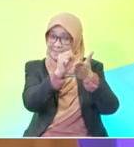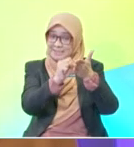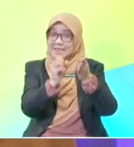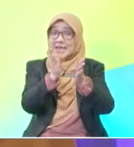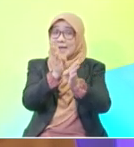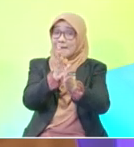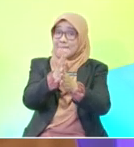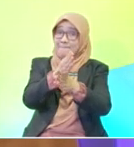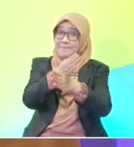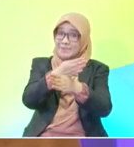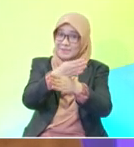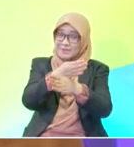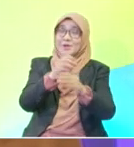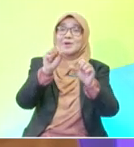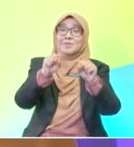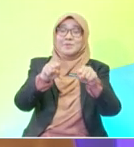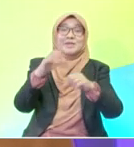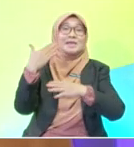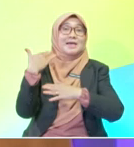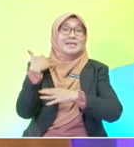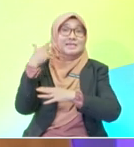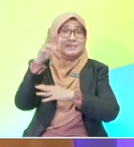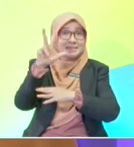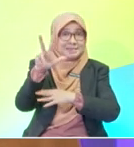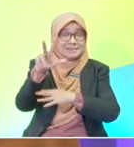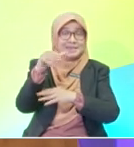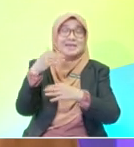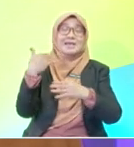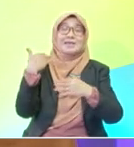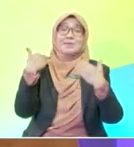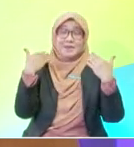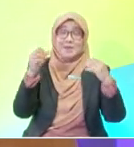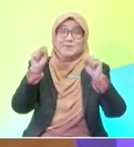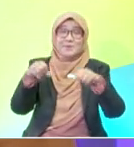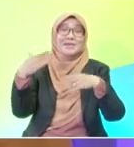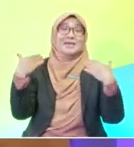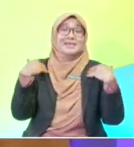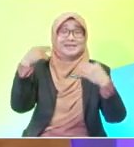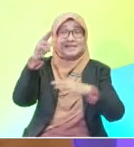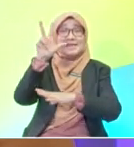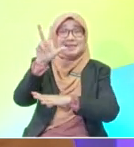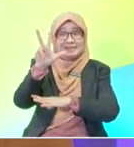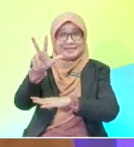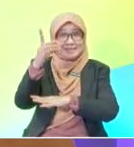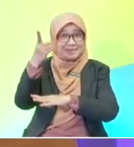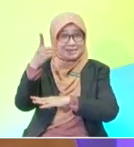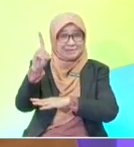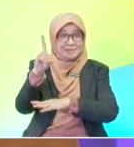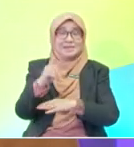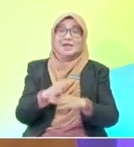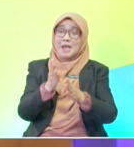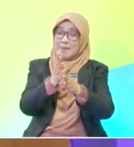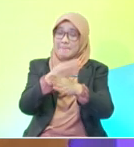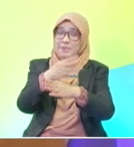boleh didapati dalam bentuk tiga dimensi iaitu bentuk konkrit. Kenapa kita kenali sebagai bentuk konkrit? Sebab